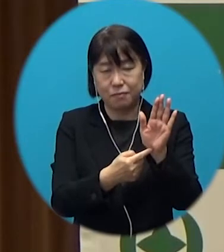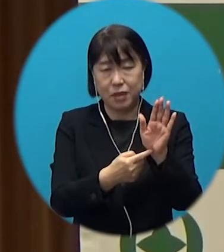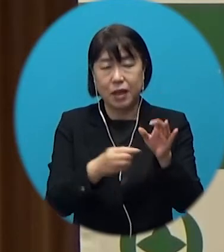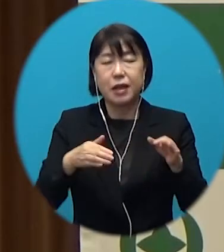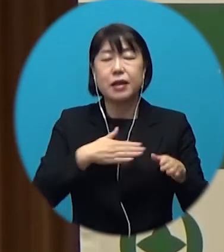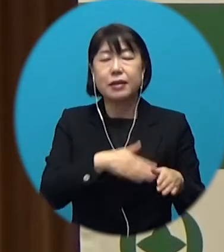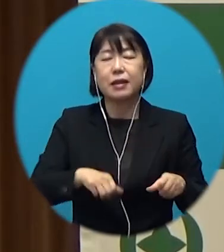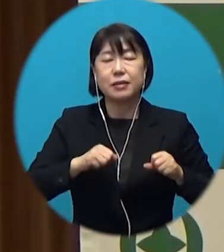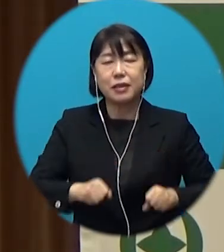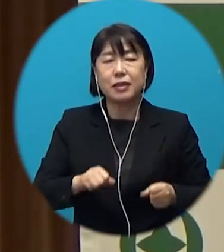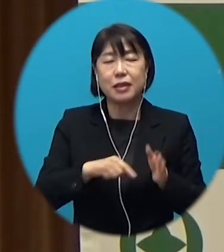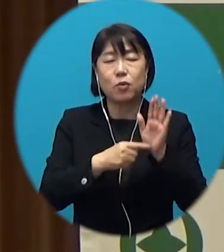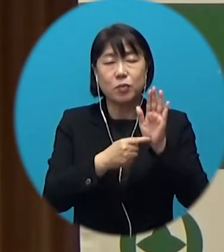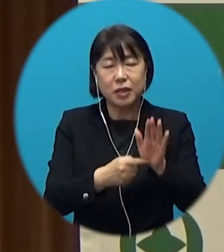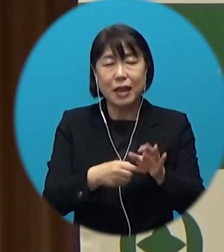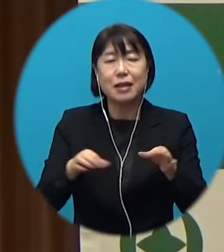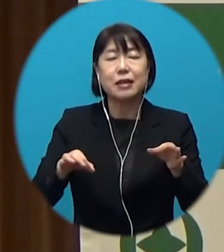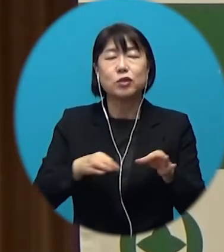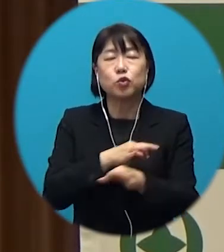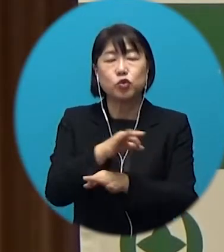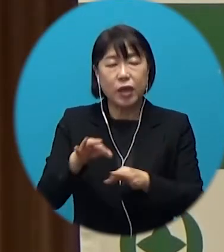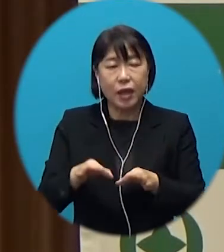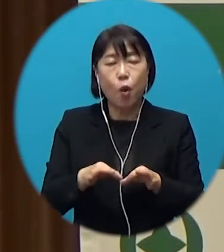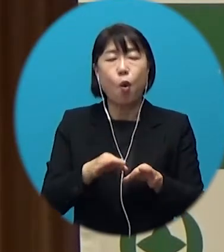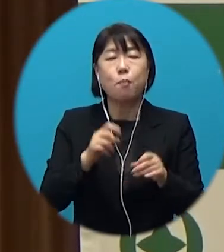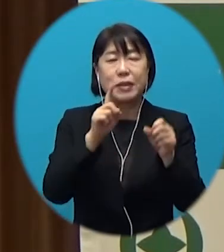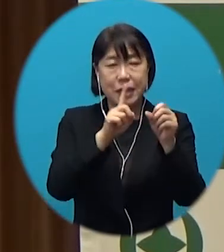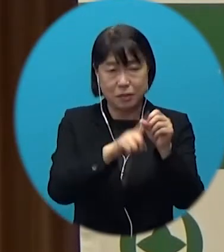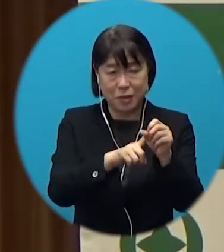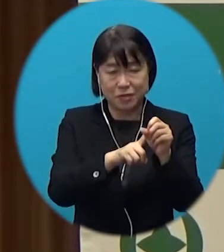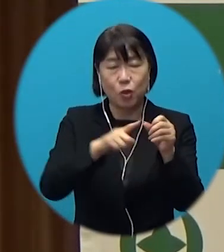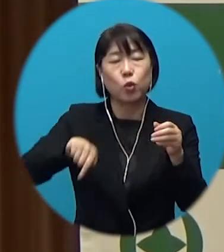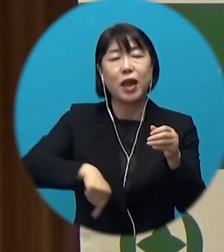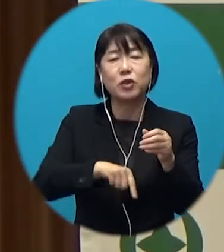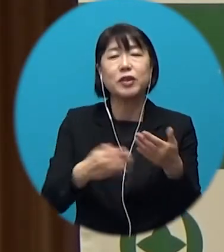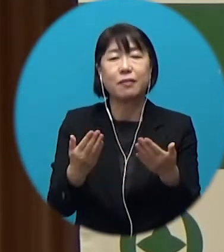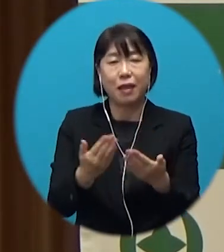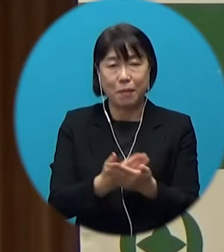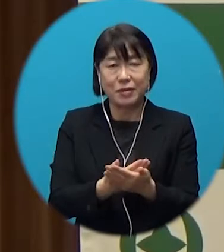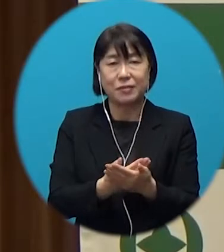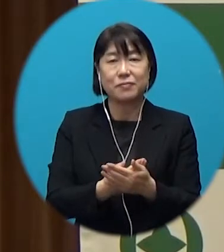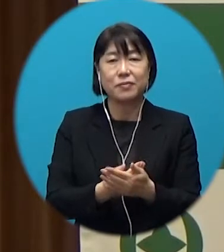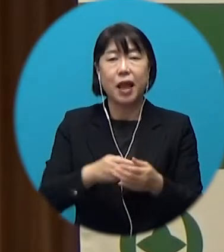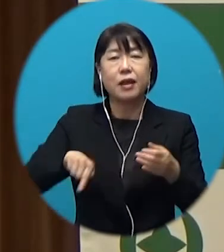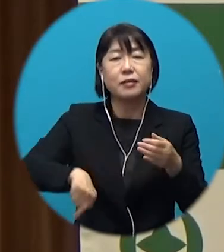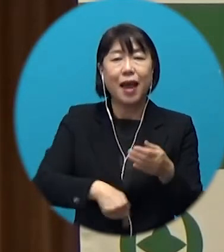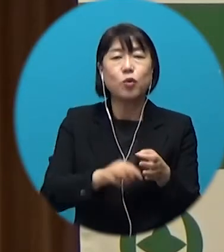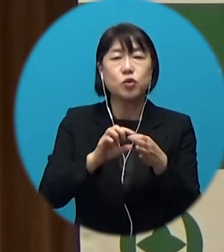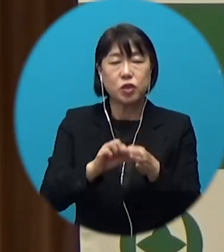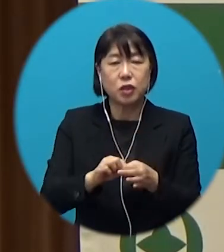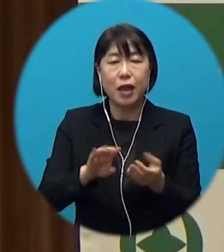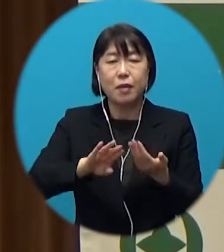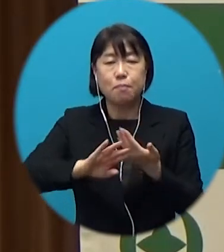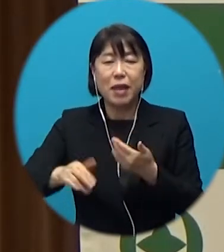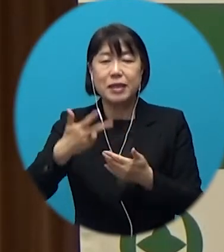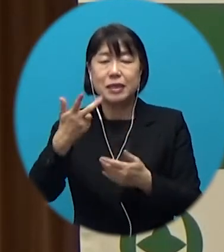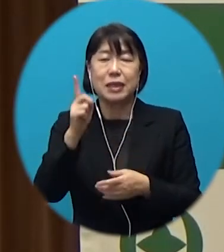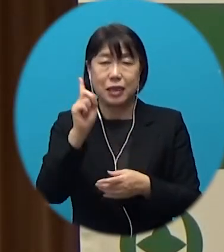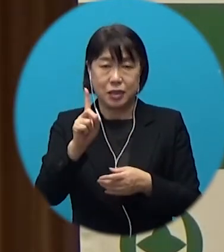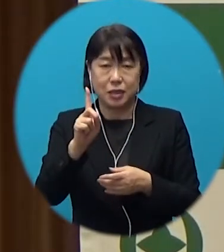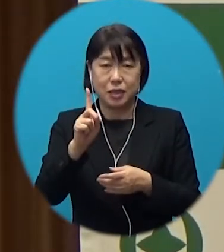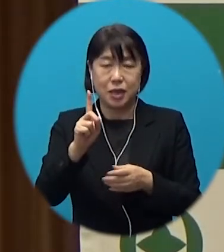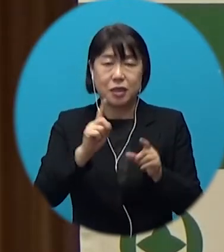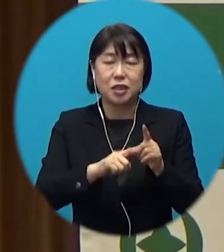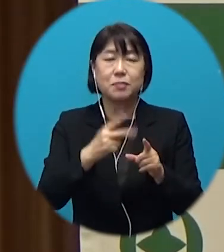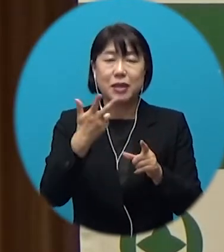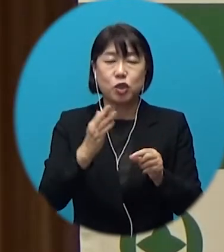持した財政運営を目指すことを概要にしております。内容につきましては、実施1のですね、詳しい中